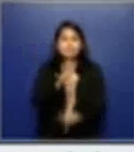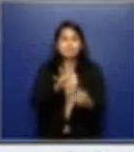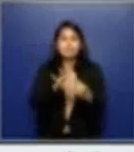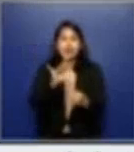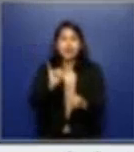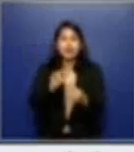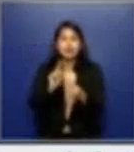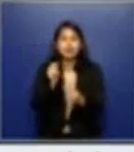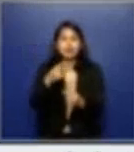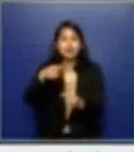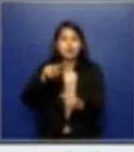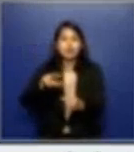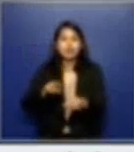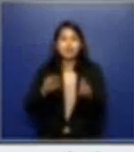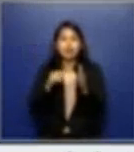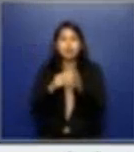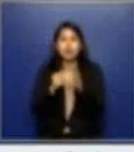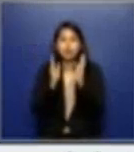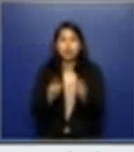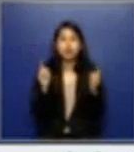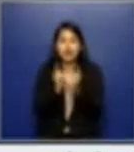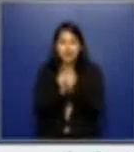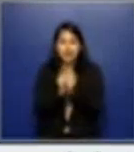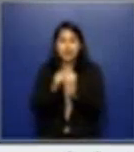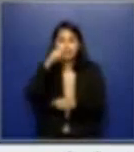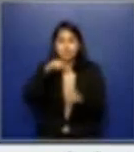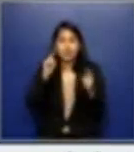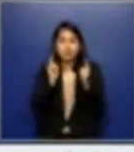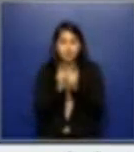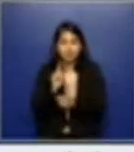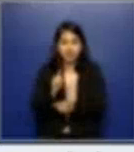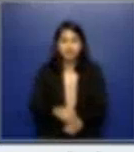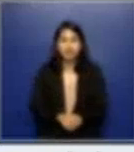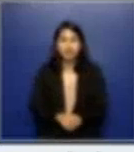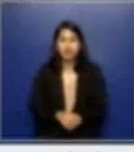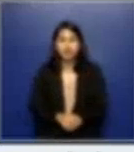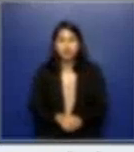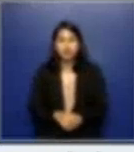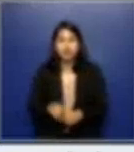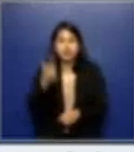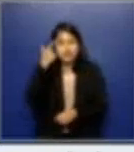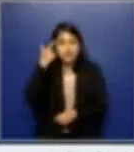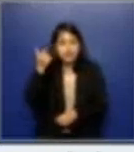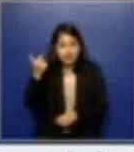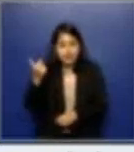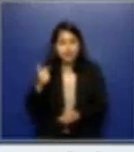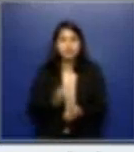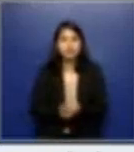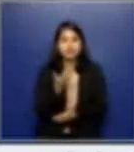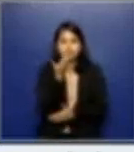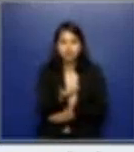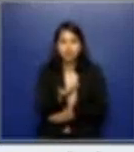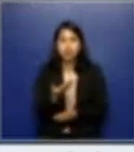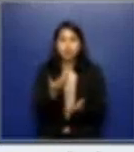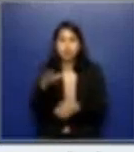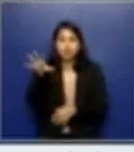ผชิญหนี้5ประเภทครับผมขออนุญาตอันนี้เป็นความคิดดีๆของคุณพิชัยนฤทธพันธ์ผมเอ